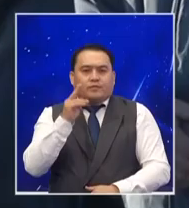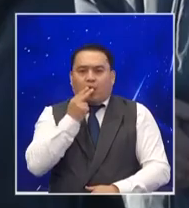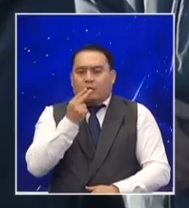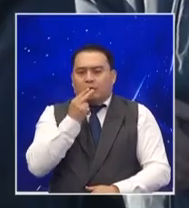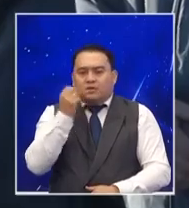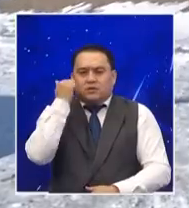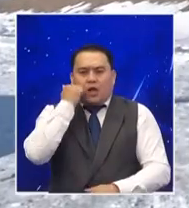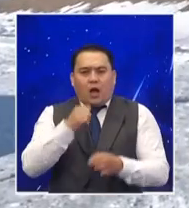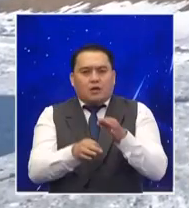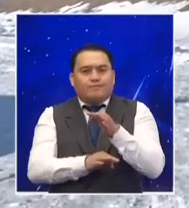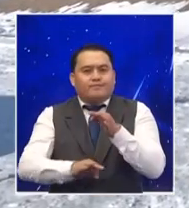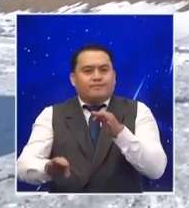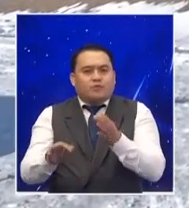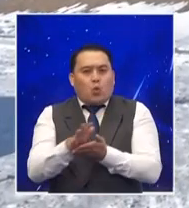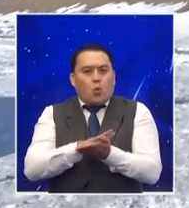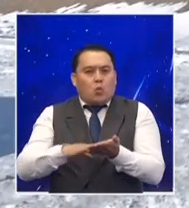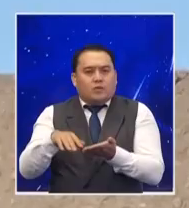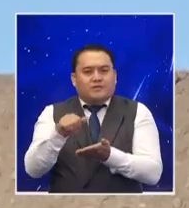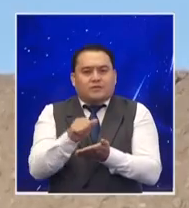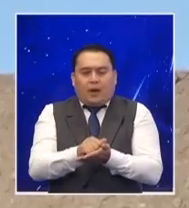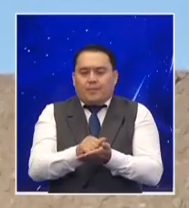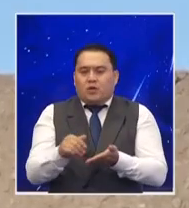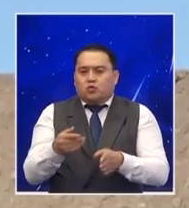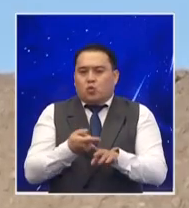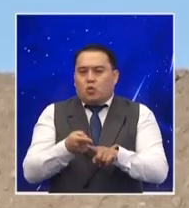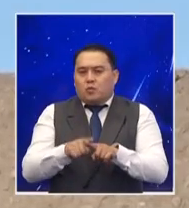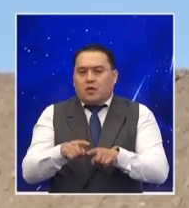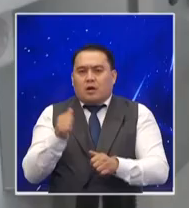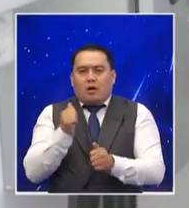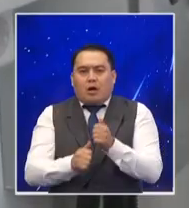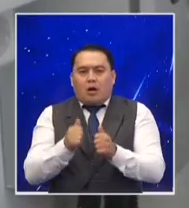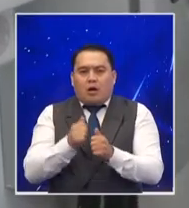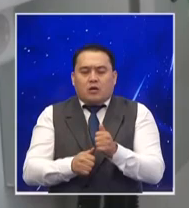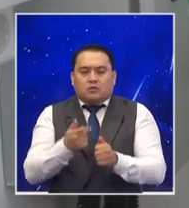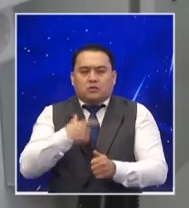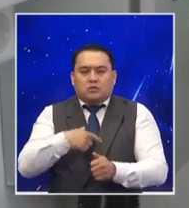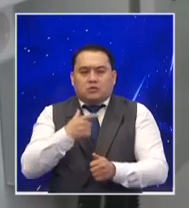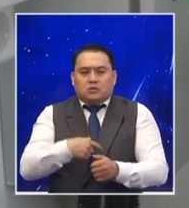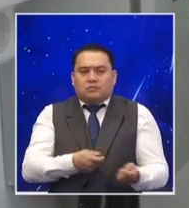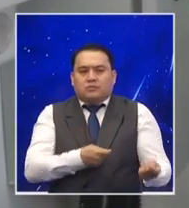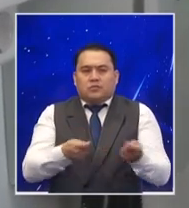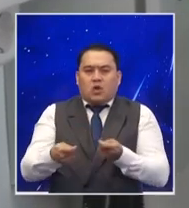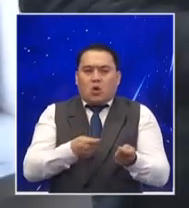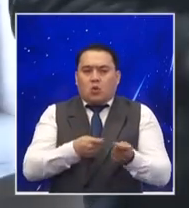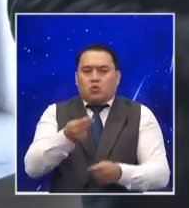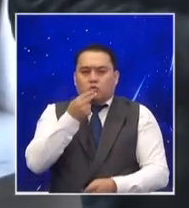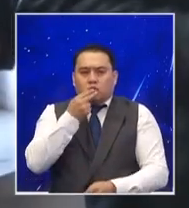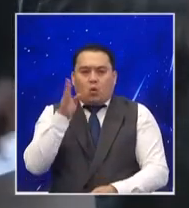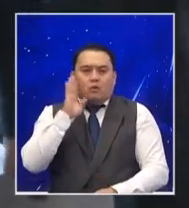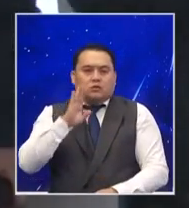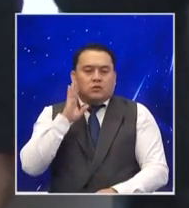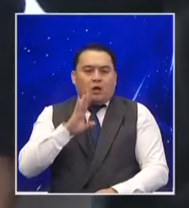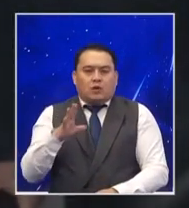кезіндегі ескі желі тоқырау жылдары тозып кеткен. Сонымен тұрғындар әр жерден құдық қазып, арбалап су тасып ішіпті. Енді міне